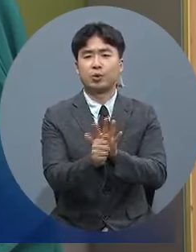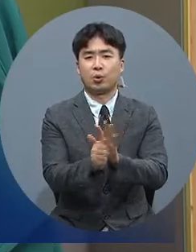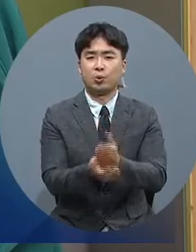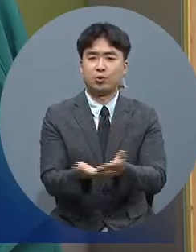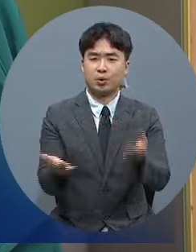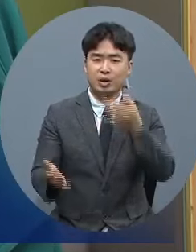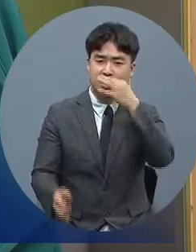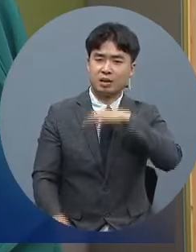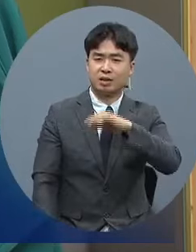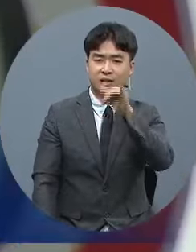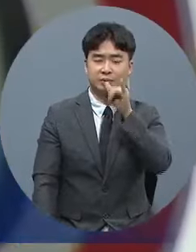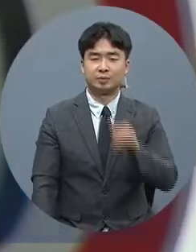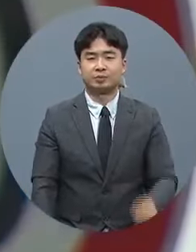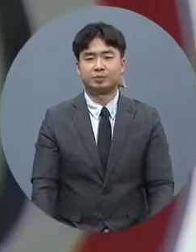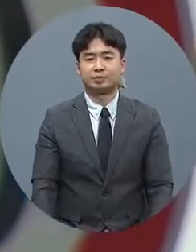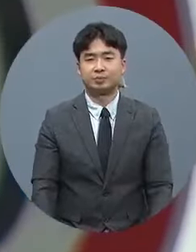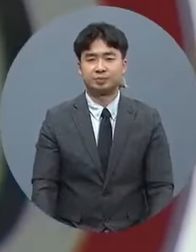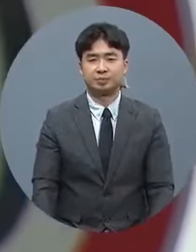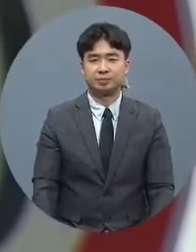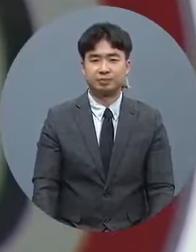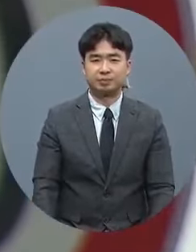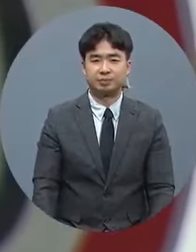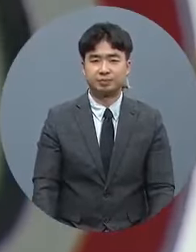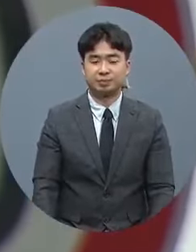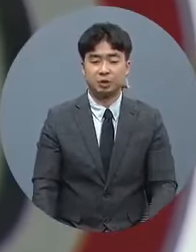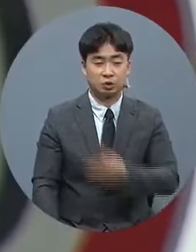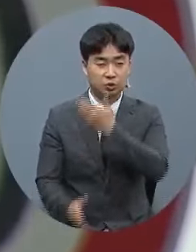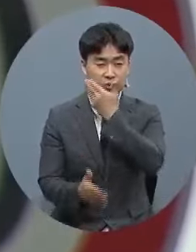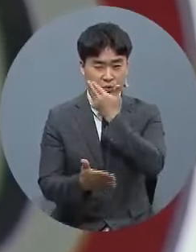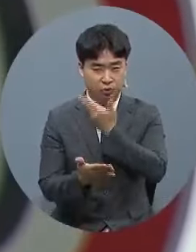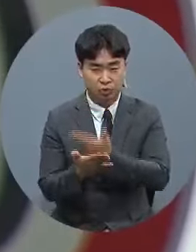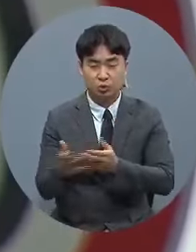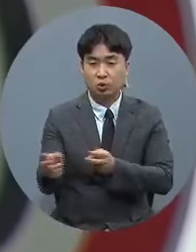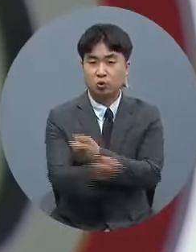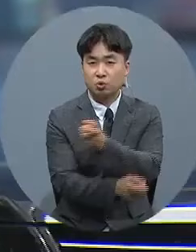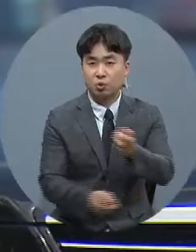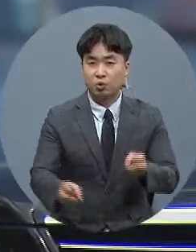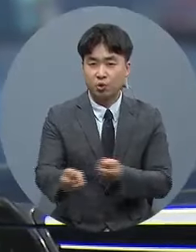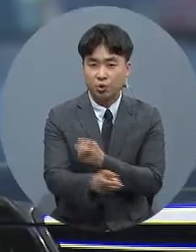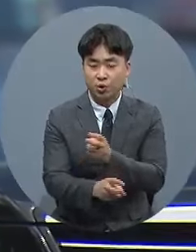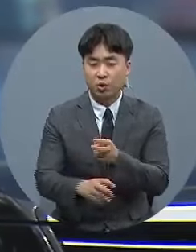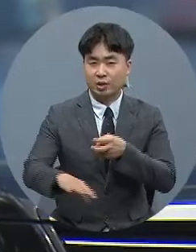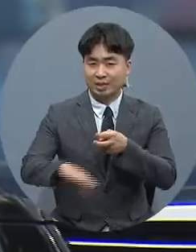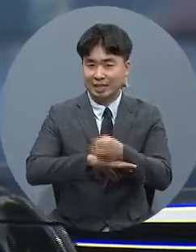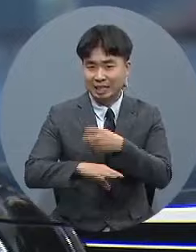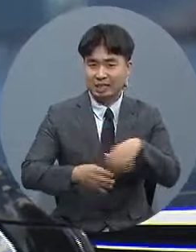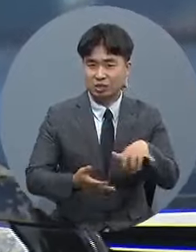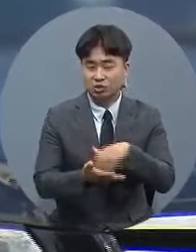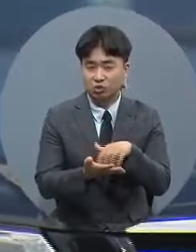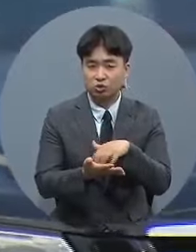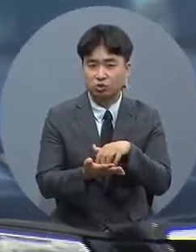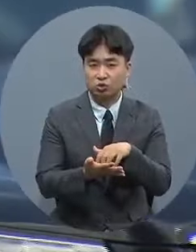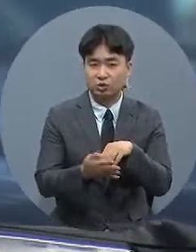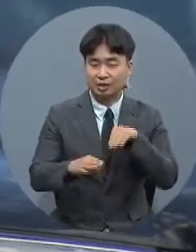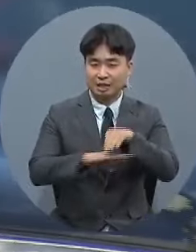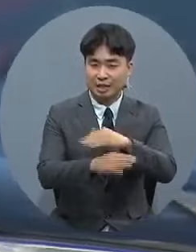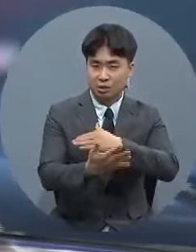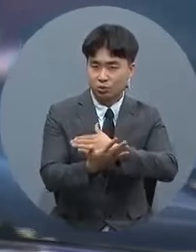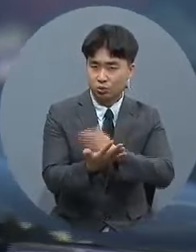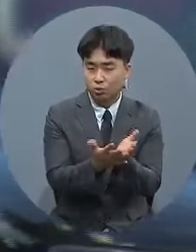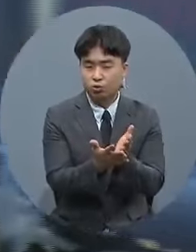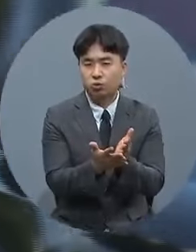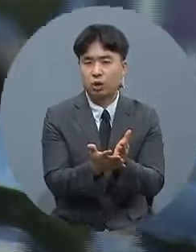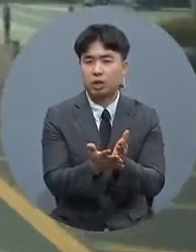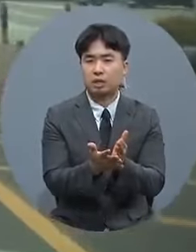사업을 추진하고 있습니다. 또 주요 도로마다 평소 통행량, 주로 다니는 차량의 종류까지